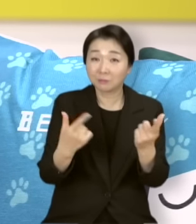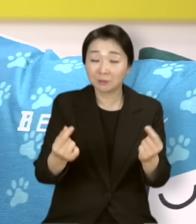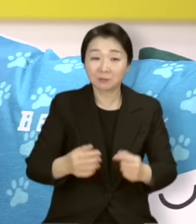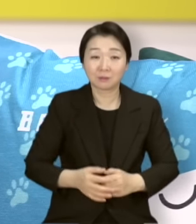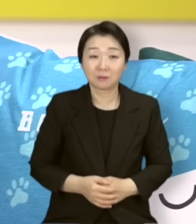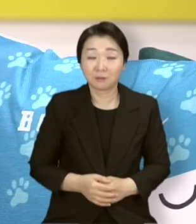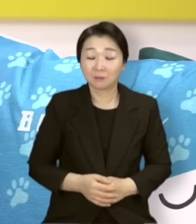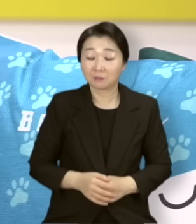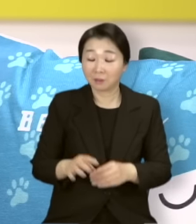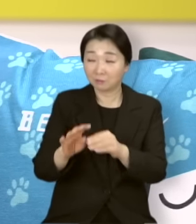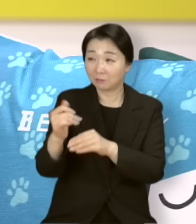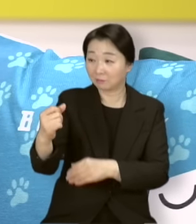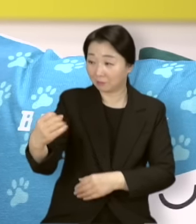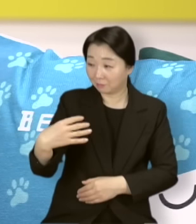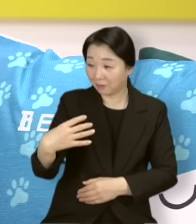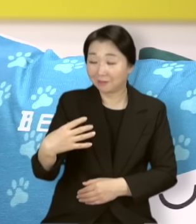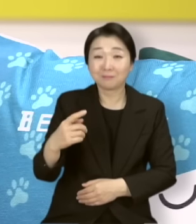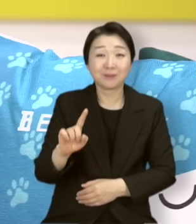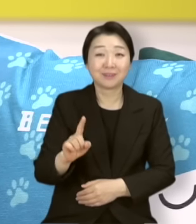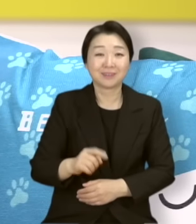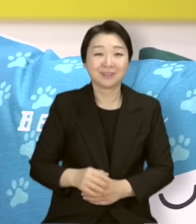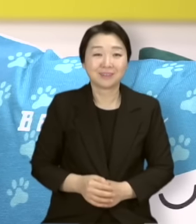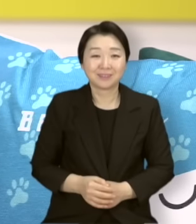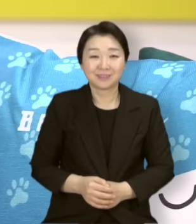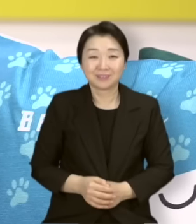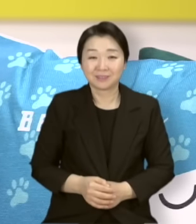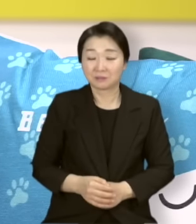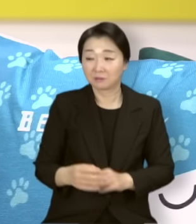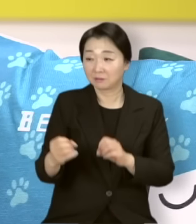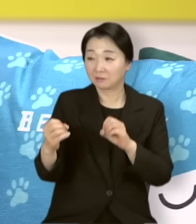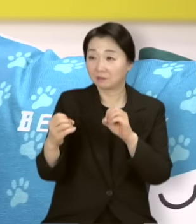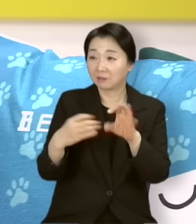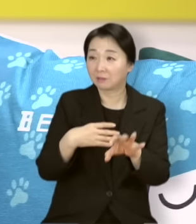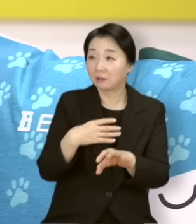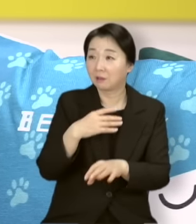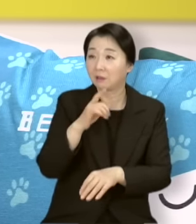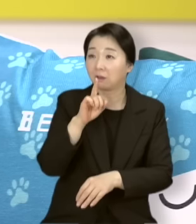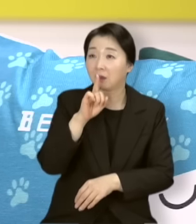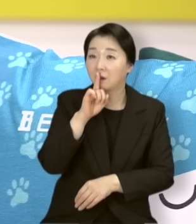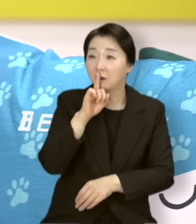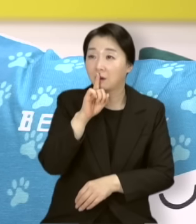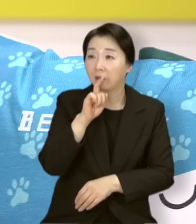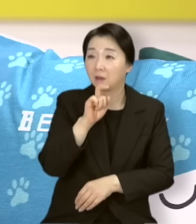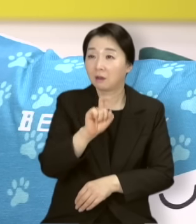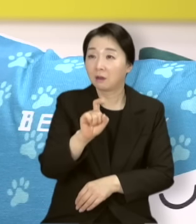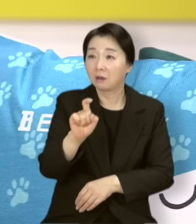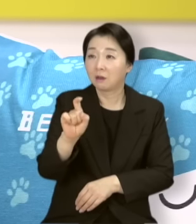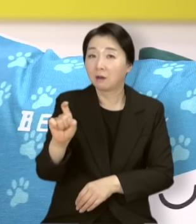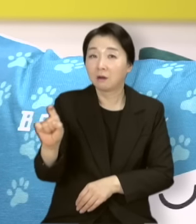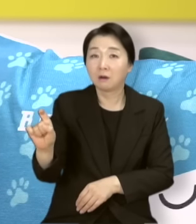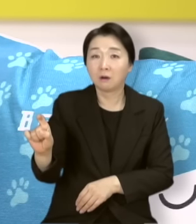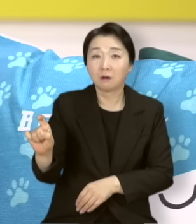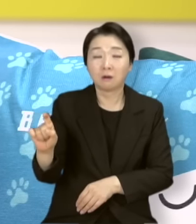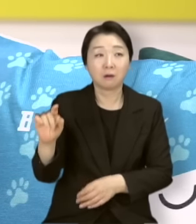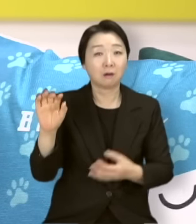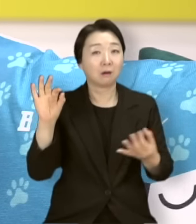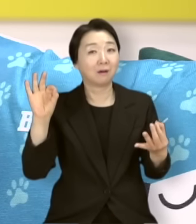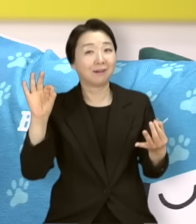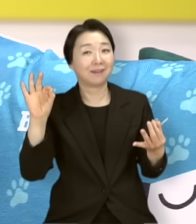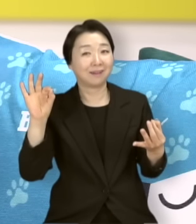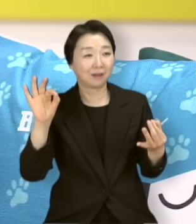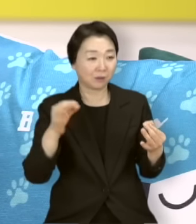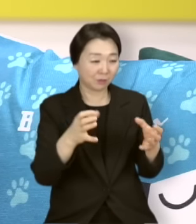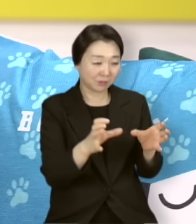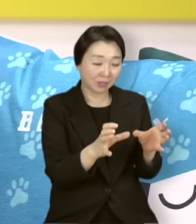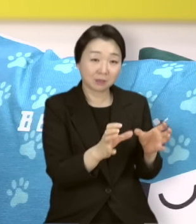네. 그랬더니 총장님이 저를 보더니 갑자기 대답을 못하고 그냥 오 이렇게 굳었어요. 오, 예, 예. 그리고 제 테이블에